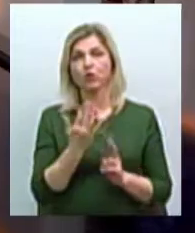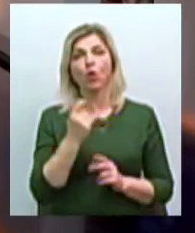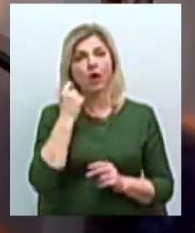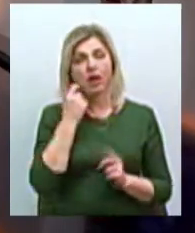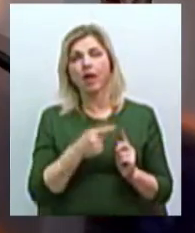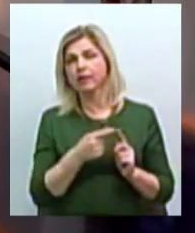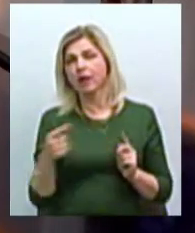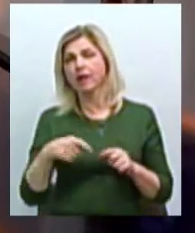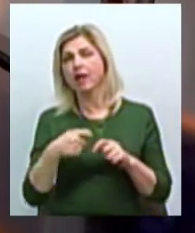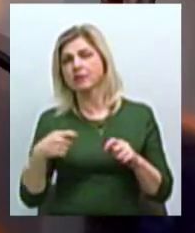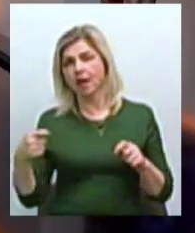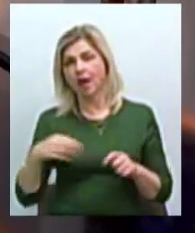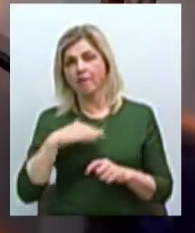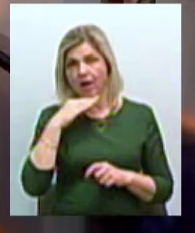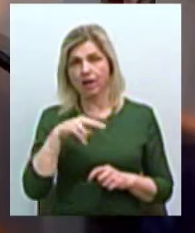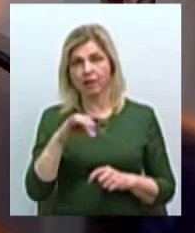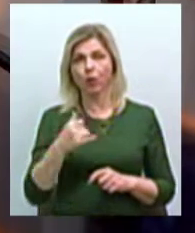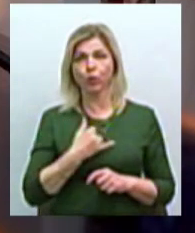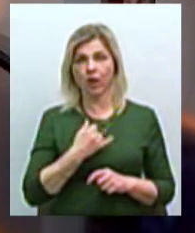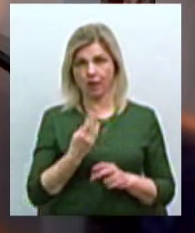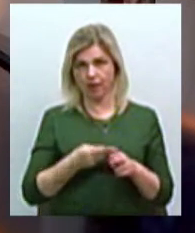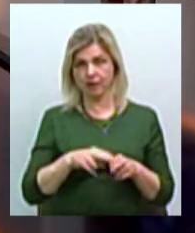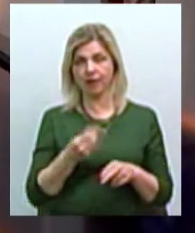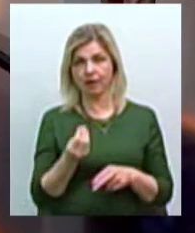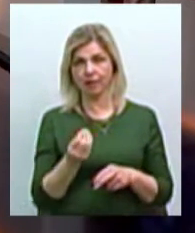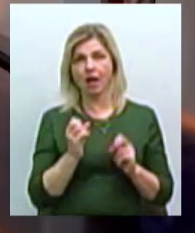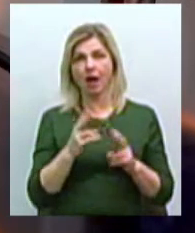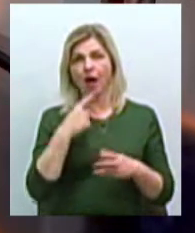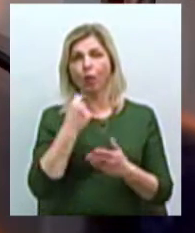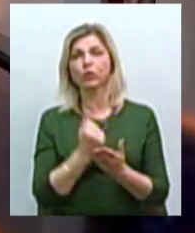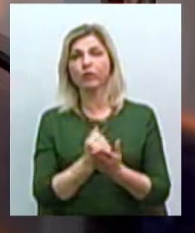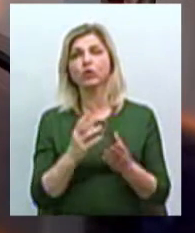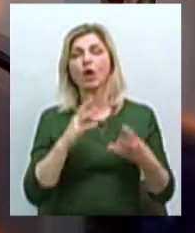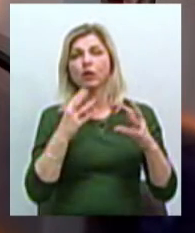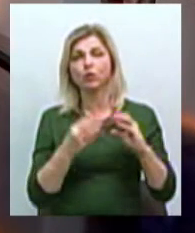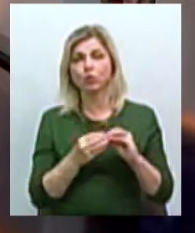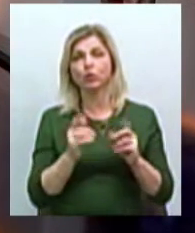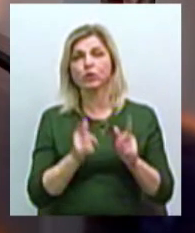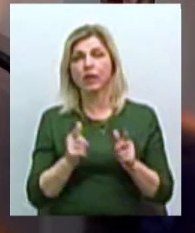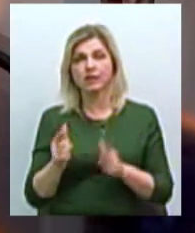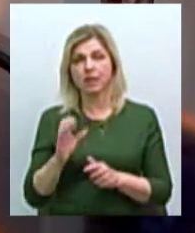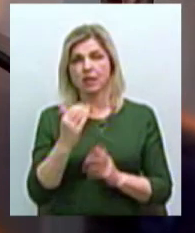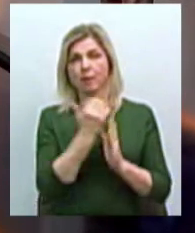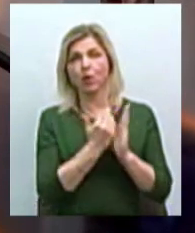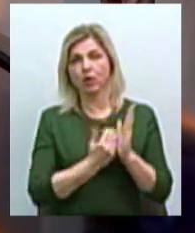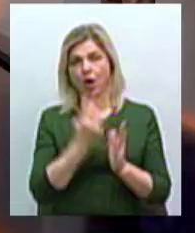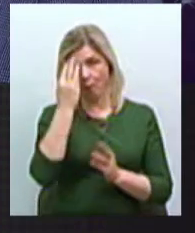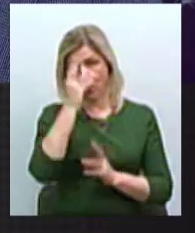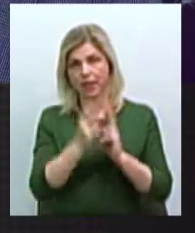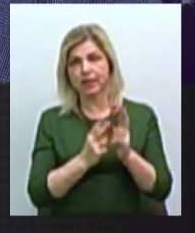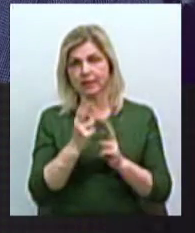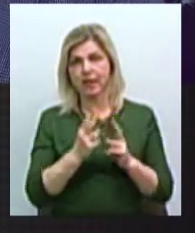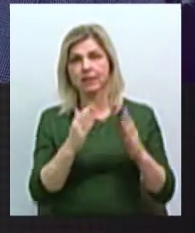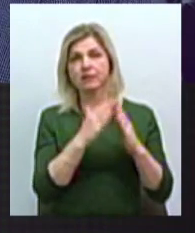это удовольствие, хватит ли у нас на это денег? И второе, как это согласуется с программой термомодернизации зданий. Потому что если